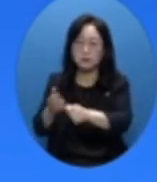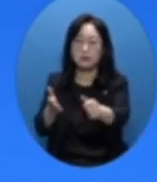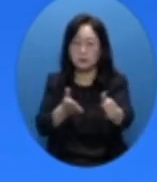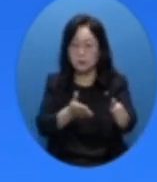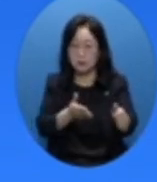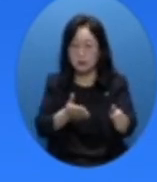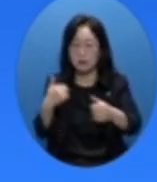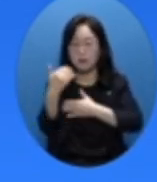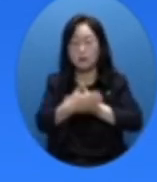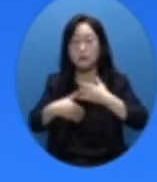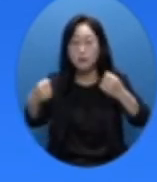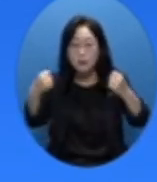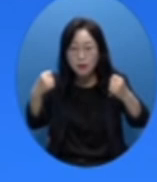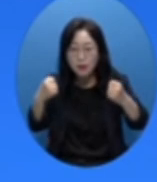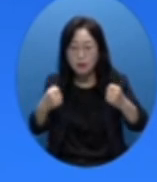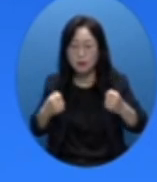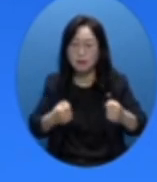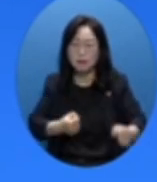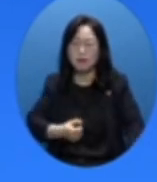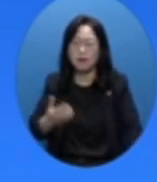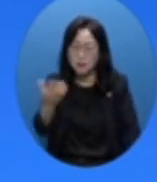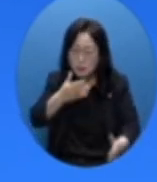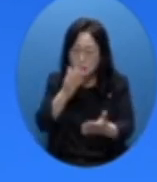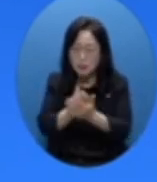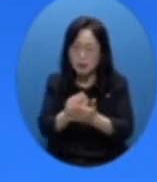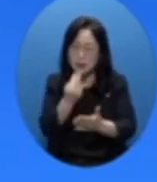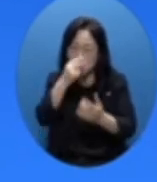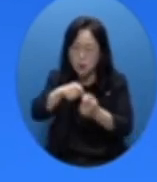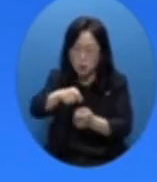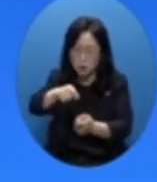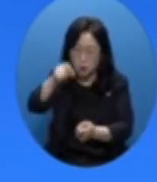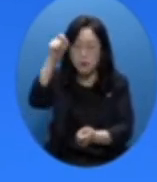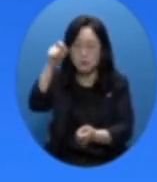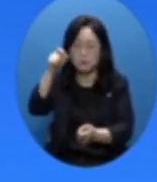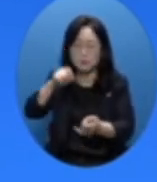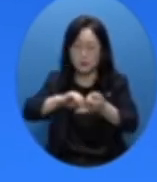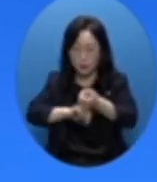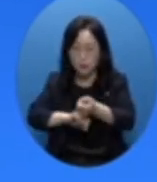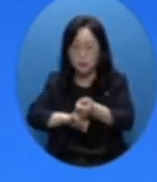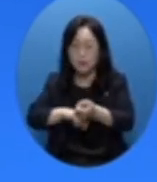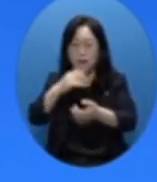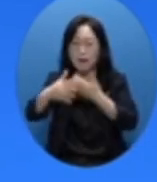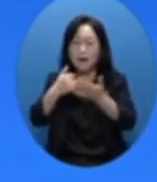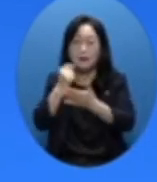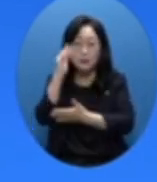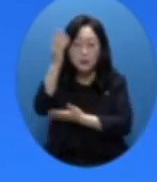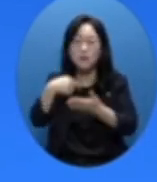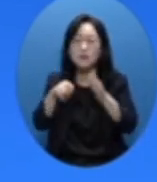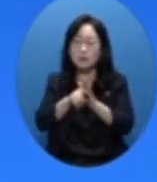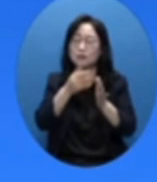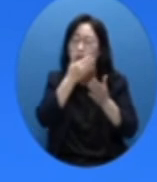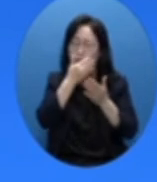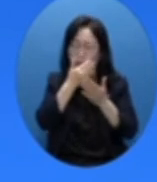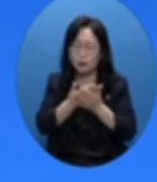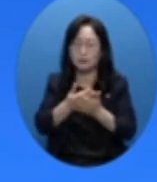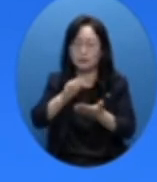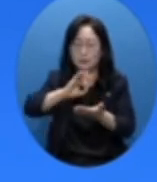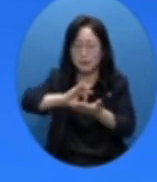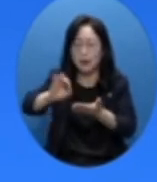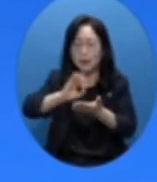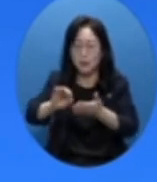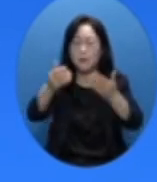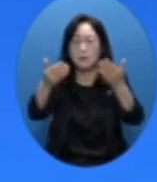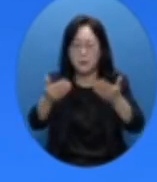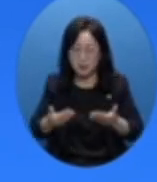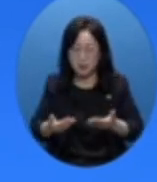건강하게 아프지말고 장소 하셔서 하는 영화에서 벽에 쓰인 받으시고